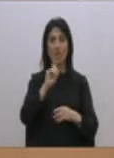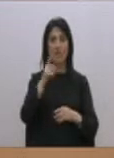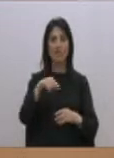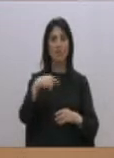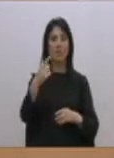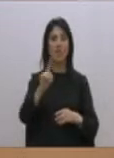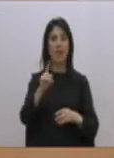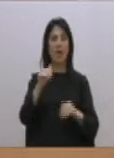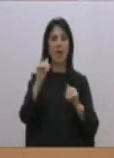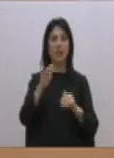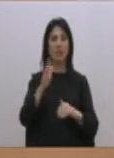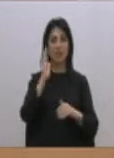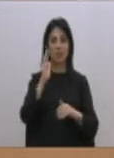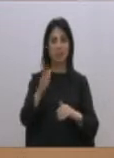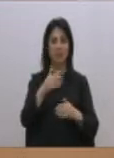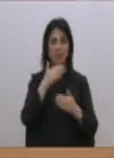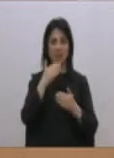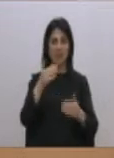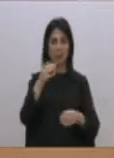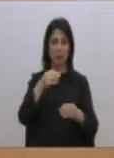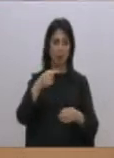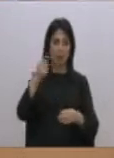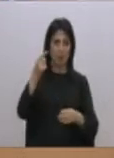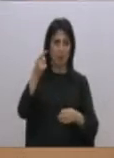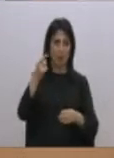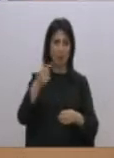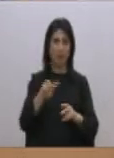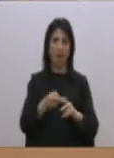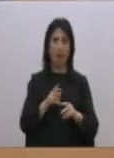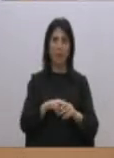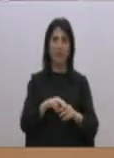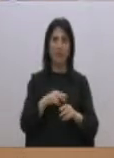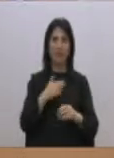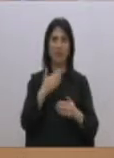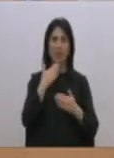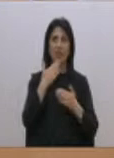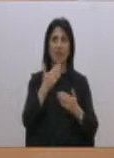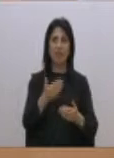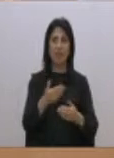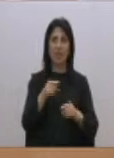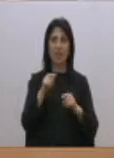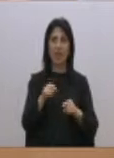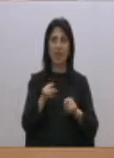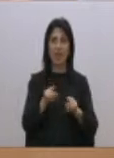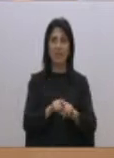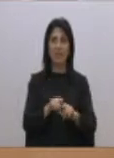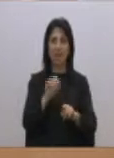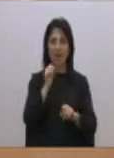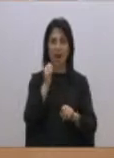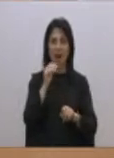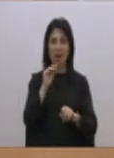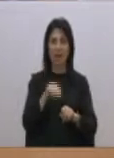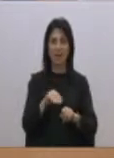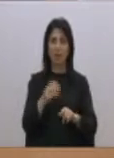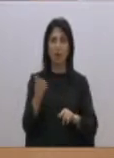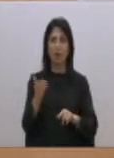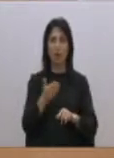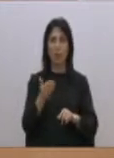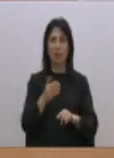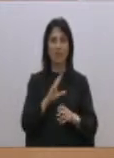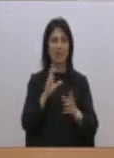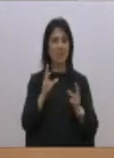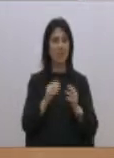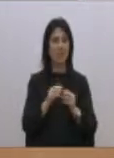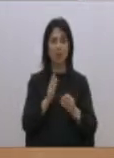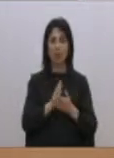მერე რა გადაწყვეტილება იქნება საბოლოო ინსტანციაში. Და ამიტომ მე გეკითხებით, რომ აი ესეთი აქტები, რომლებიც საერთოდ